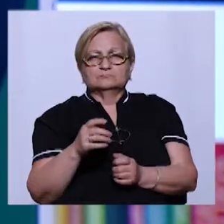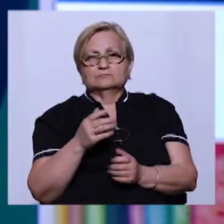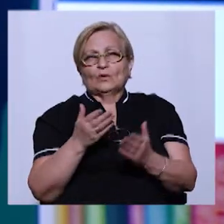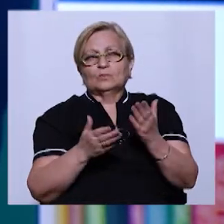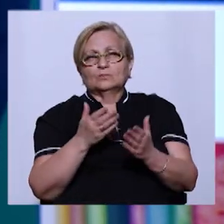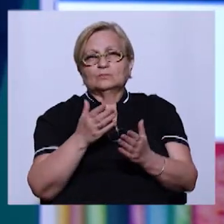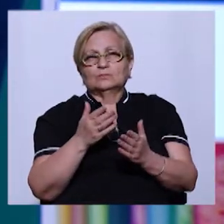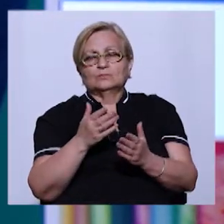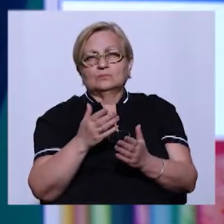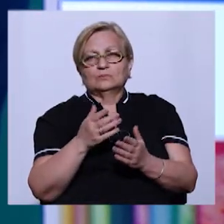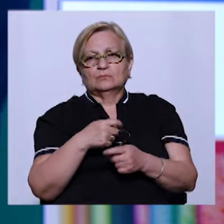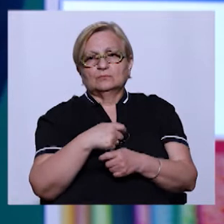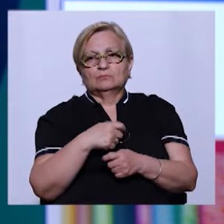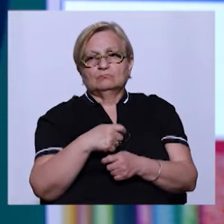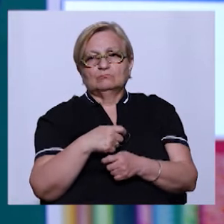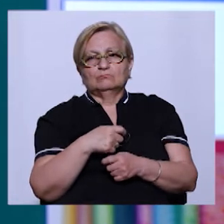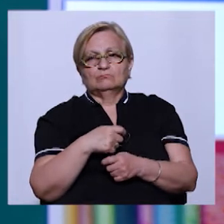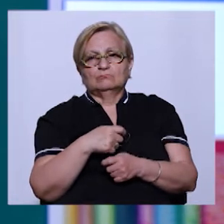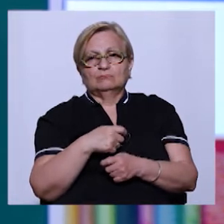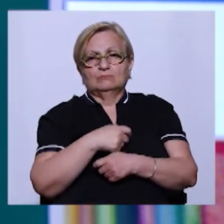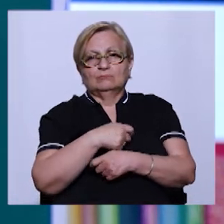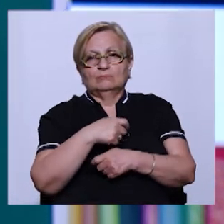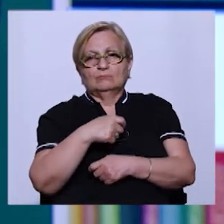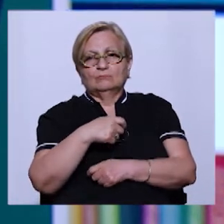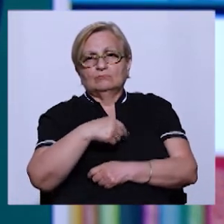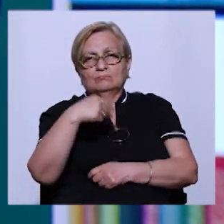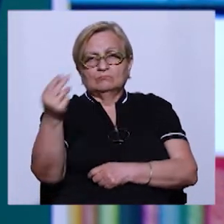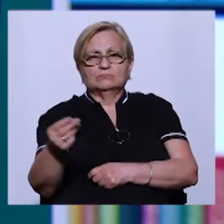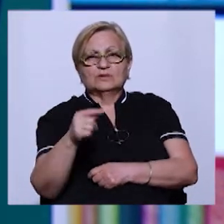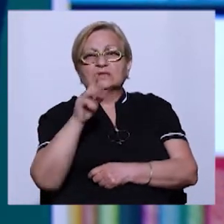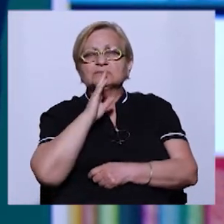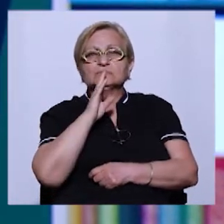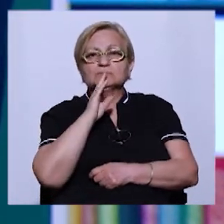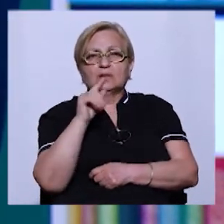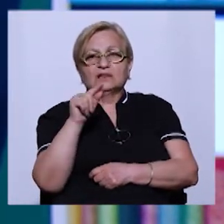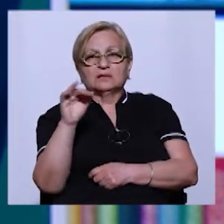მაშინ მაგ თულზე ფანქარი გასა თინიკოს